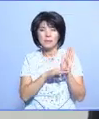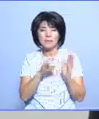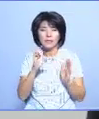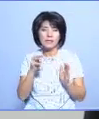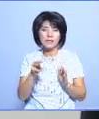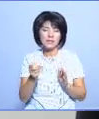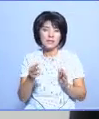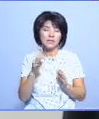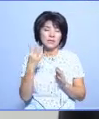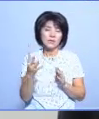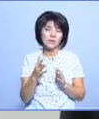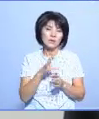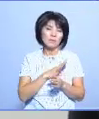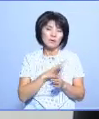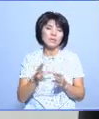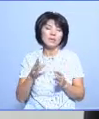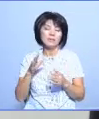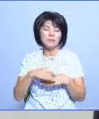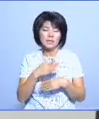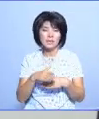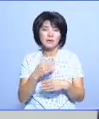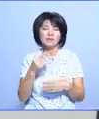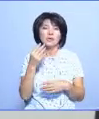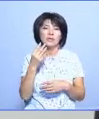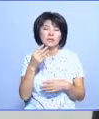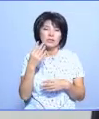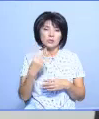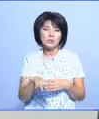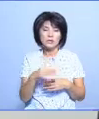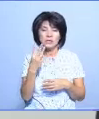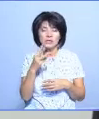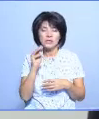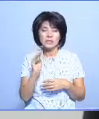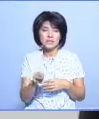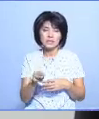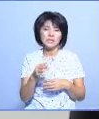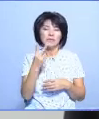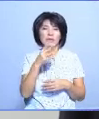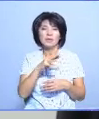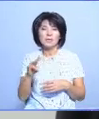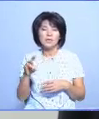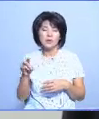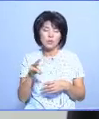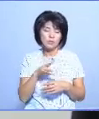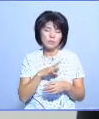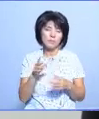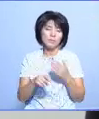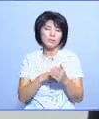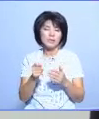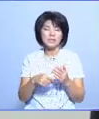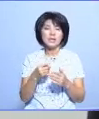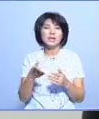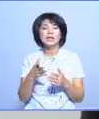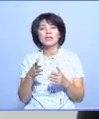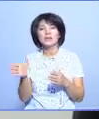Әкімтайұлы Әбілов Мирхат Нәжмеденұлына 940 мың теңге шығынды өтеу үшін 2 миллион теңге материалдық залалдың орнын толтыру